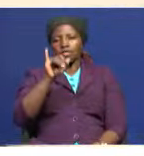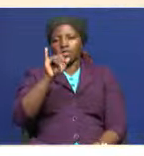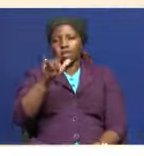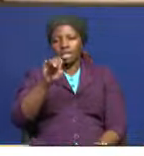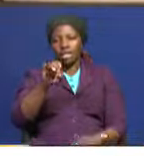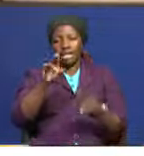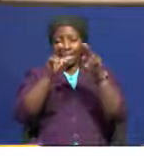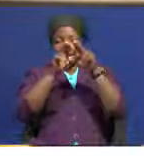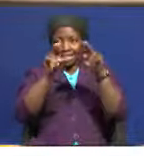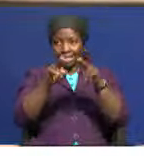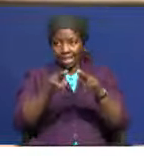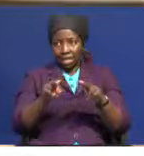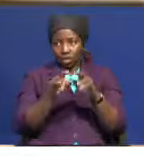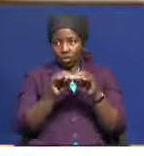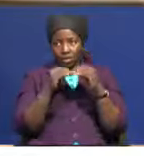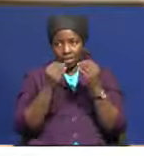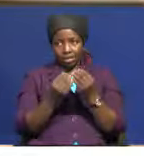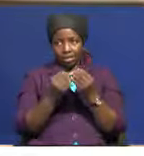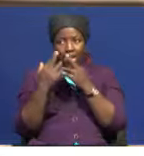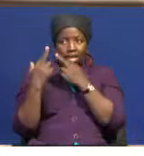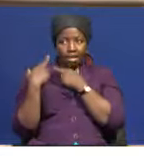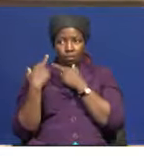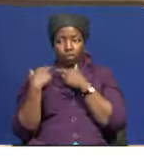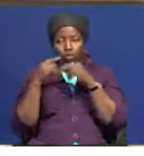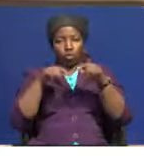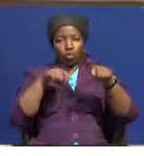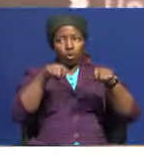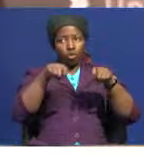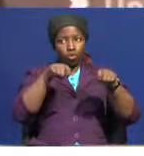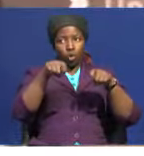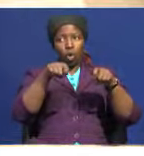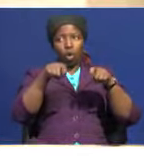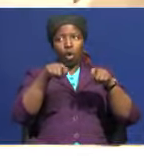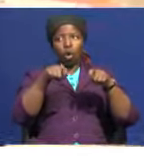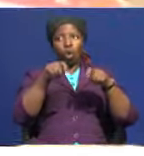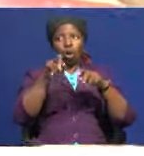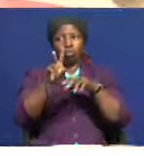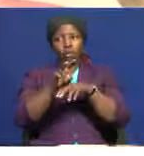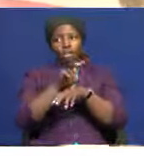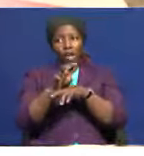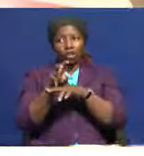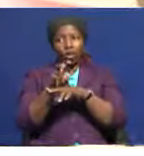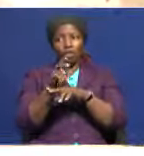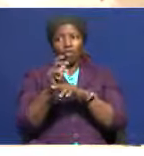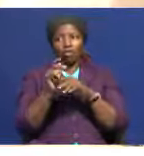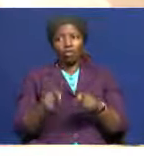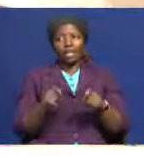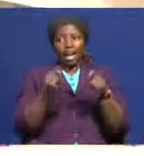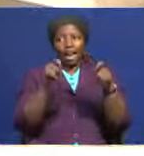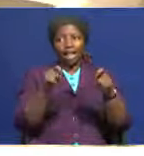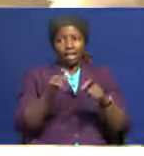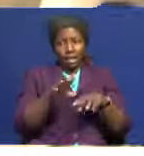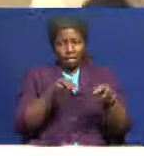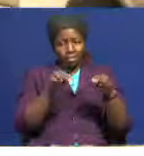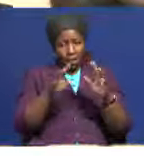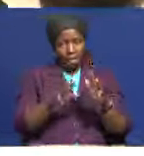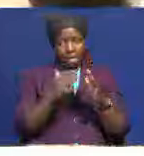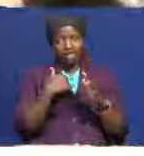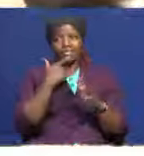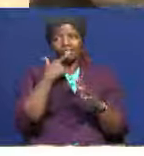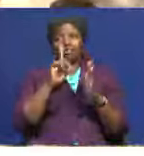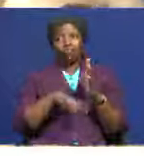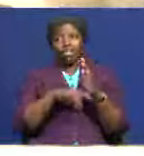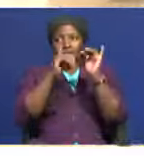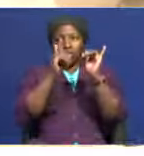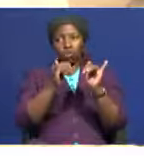na udhibiti na pamoja na kudhibiti usimamizi wa vipaji. Meneja msimamizi wa kampuni hii Vicky Karoga amesema programu